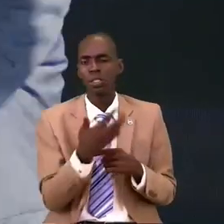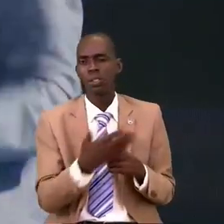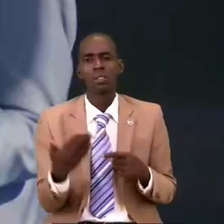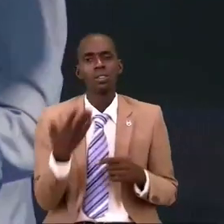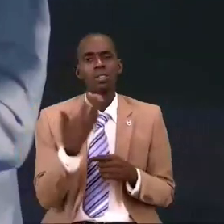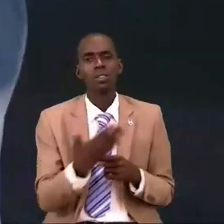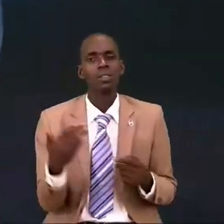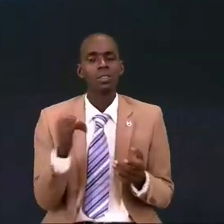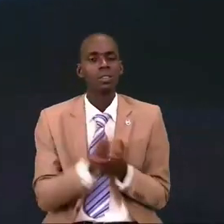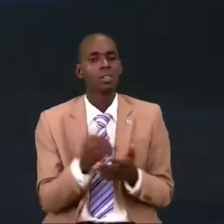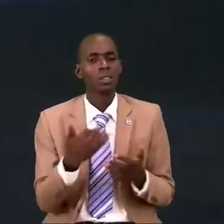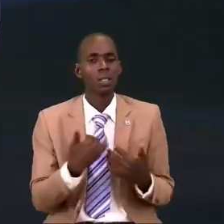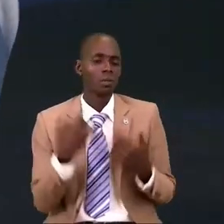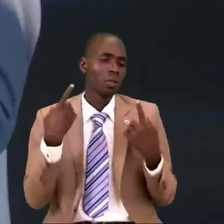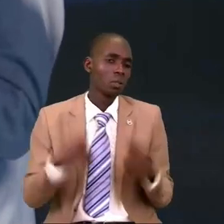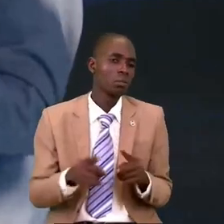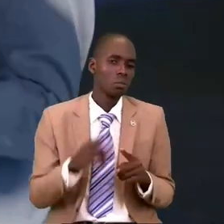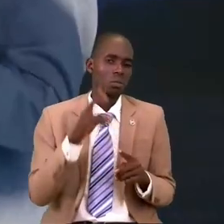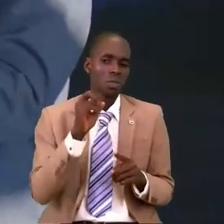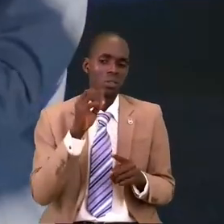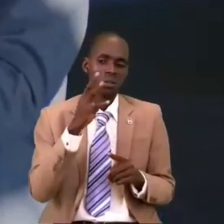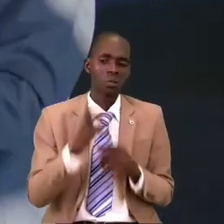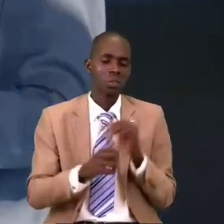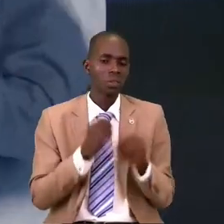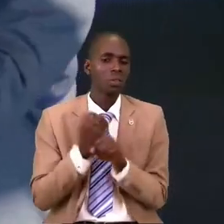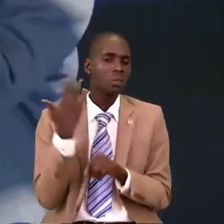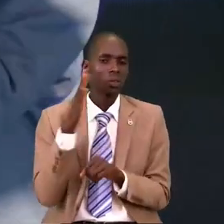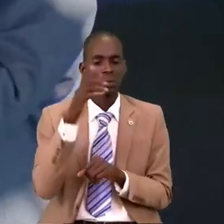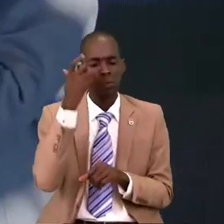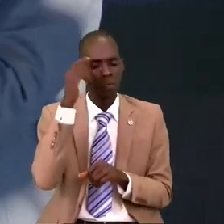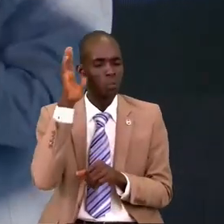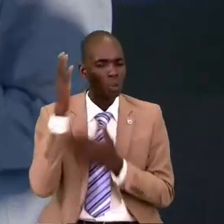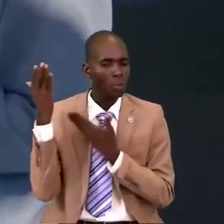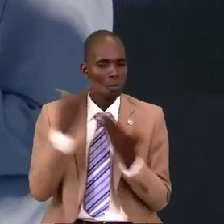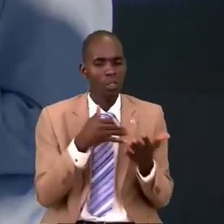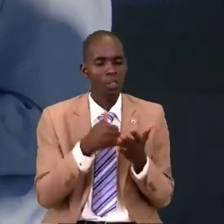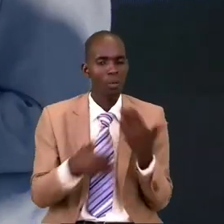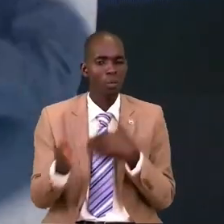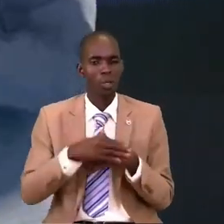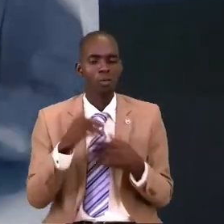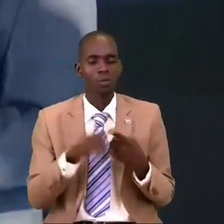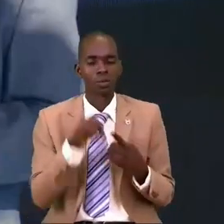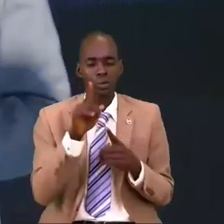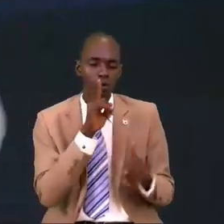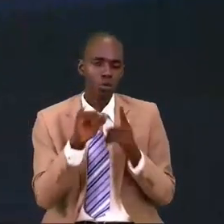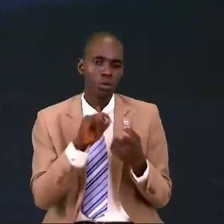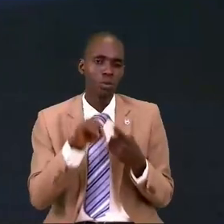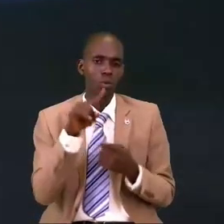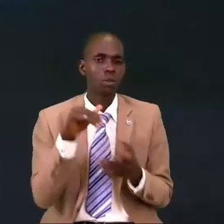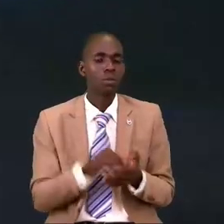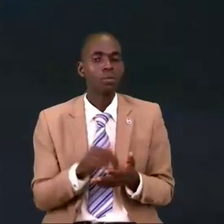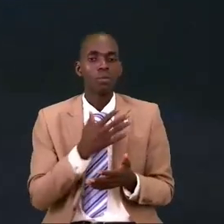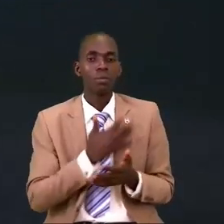les ramène à la surface. Et ton esprit a une manière de contrôler ce que tu